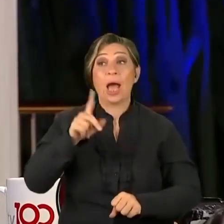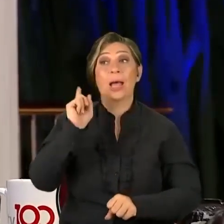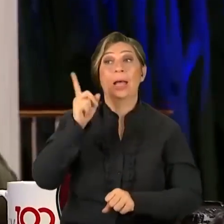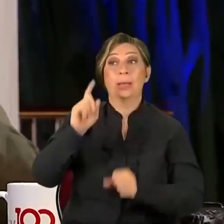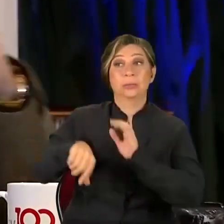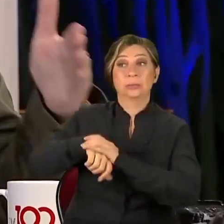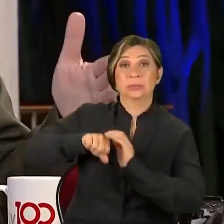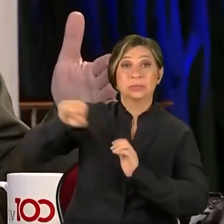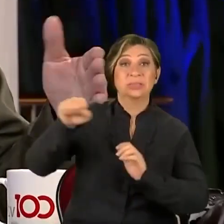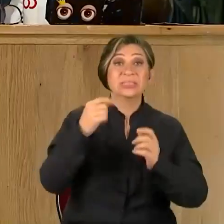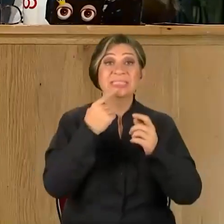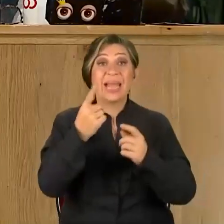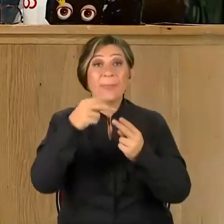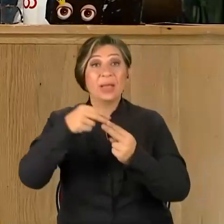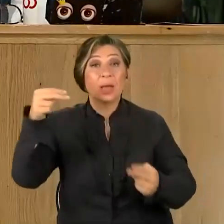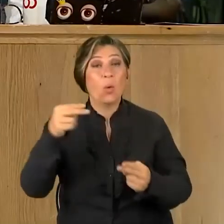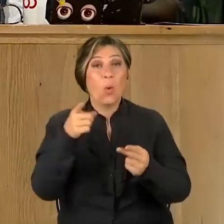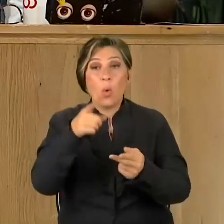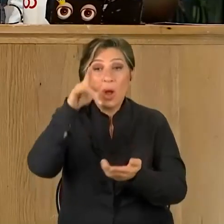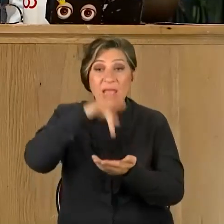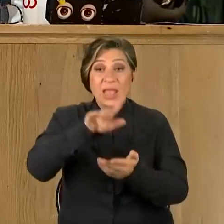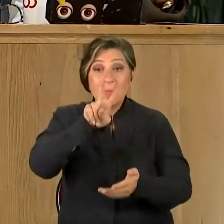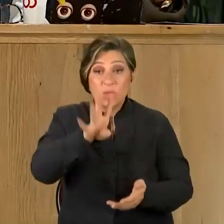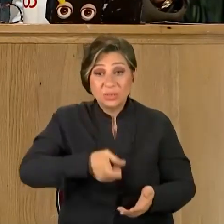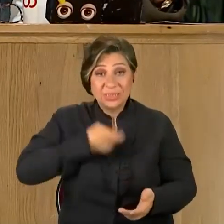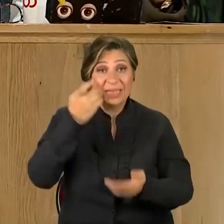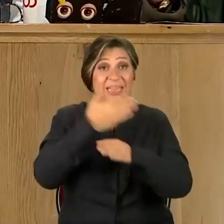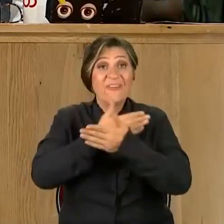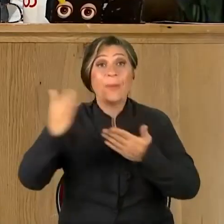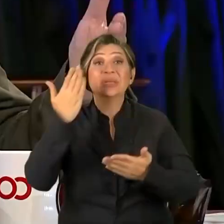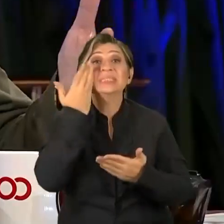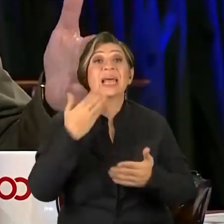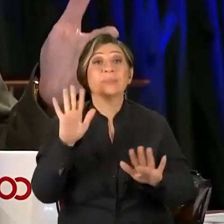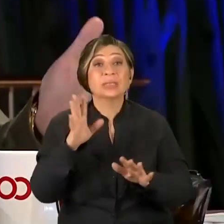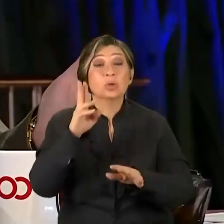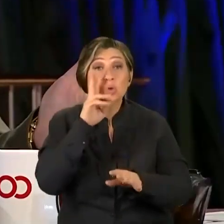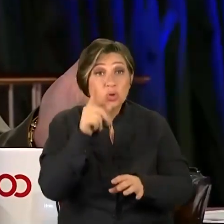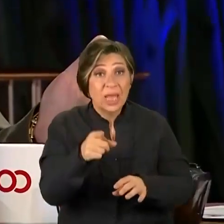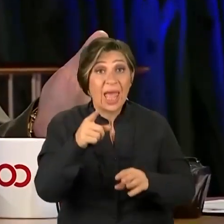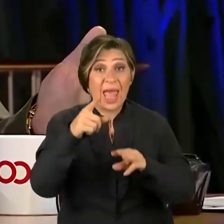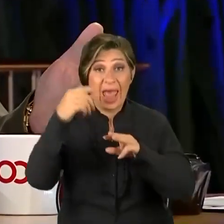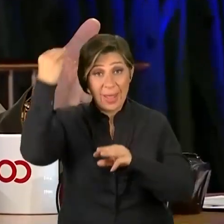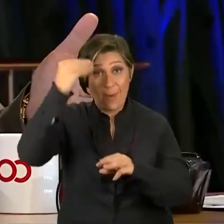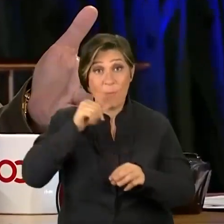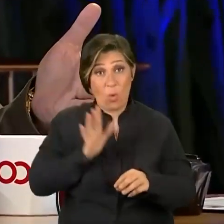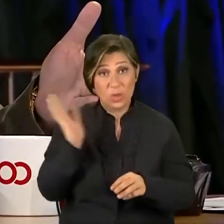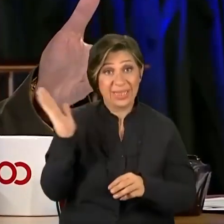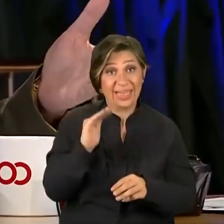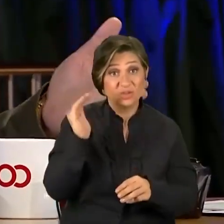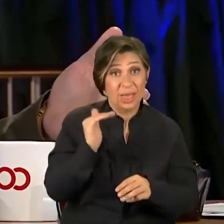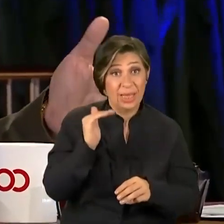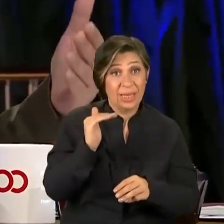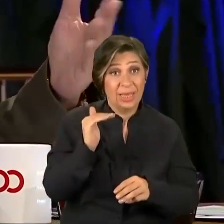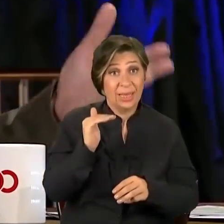görüyorsun ha yandaş filan denilen bir hikaye Bu kim soğuk Kanal 24 saat sürekli seyretme zaten Sonuçta ekran Ben geleceği